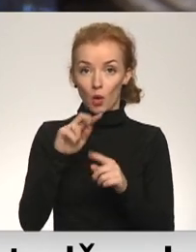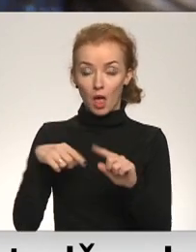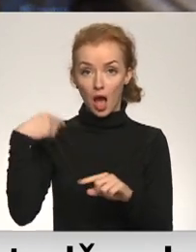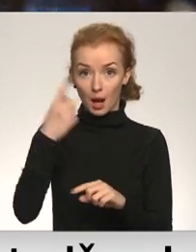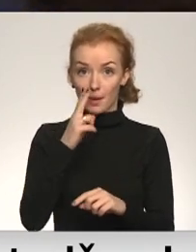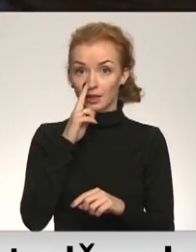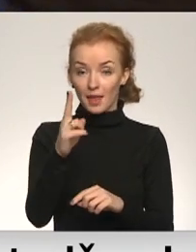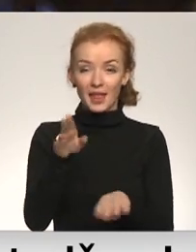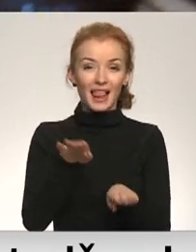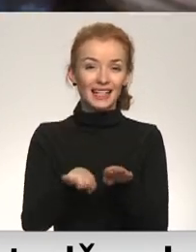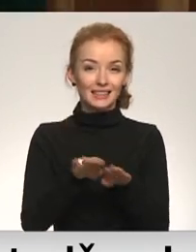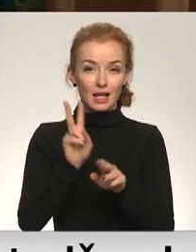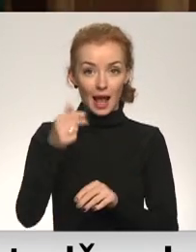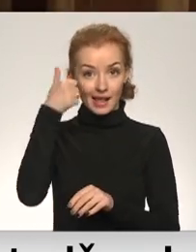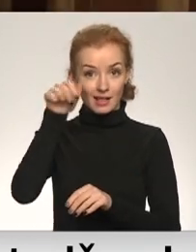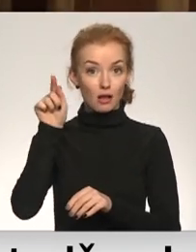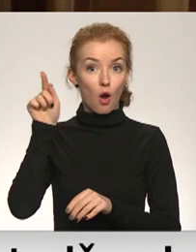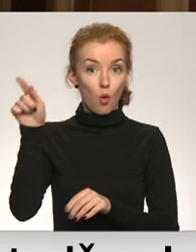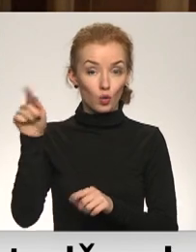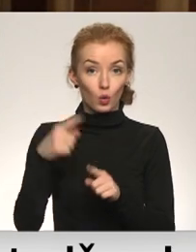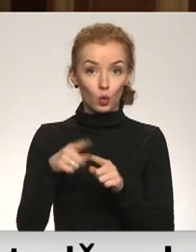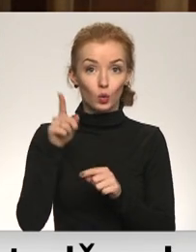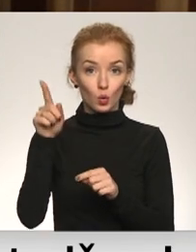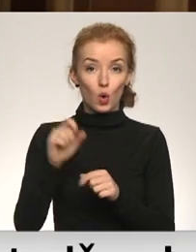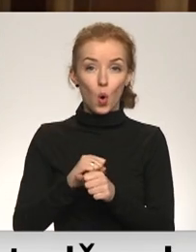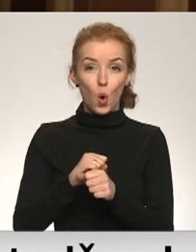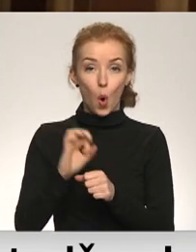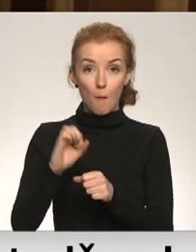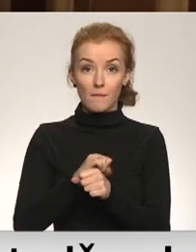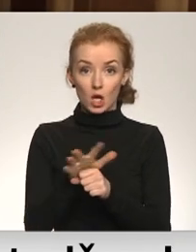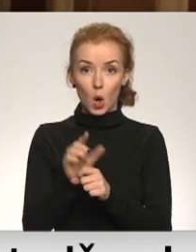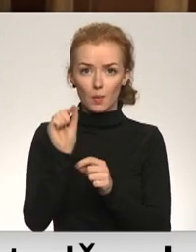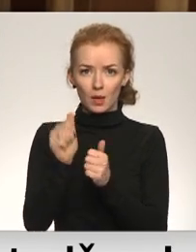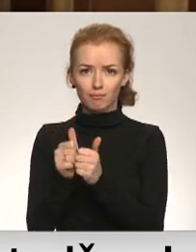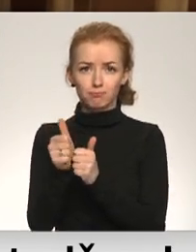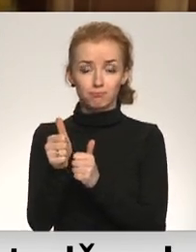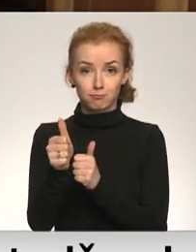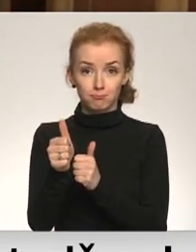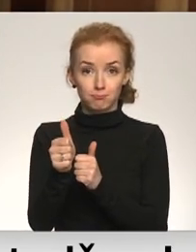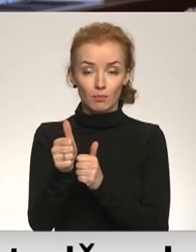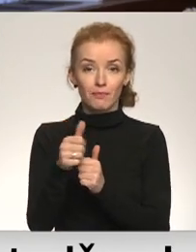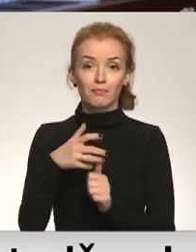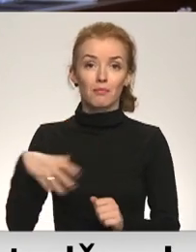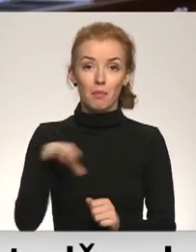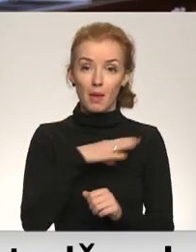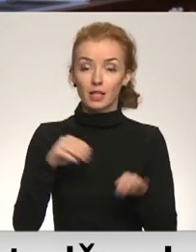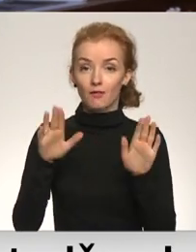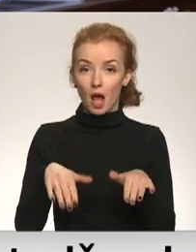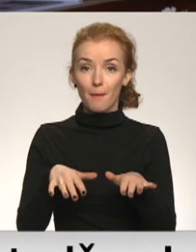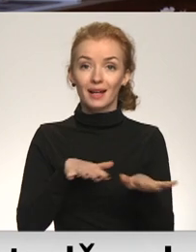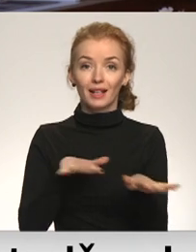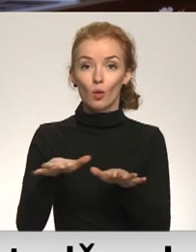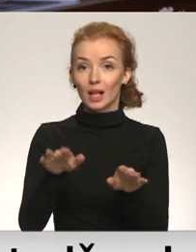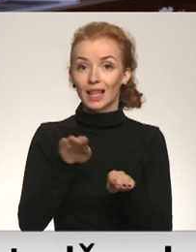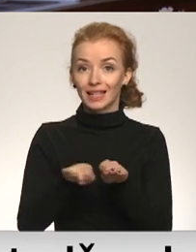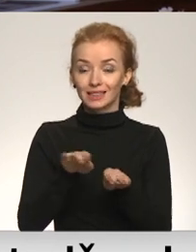nedēļas, ir līdzīgi kā Igaunijā, piemēram, kur starp citu omikronu ciklā ir drusku priekšā Latvijai, ka mēs varētu rīkoties